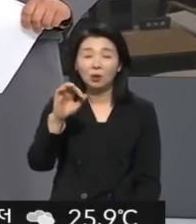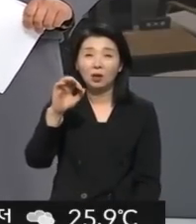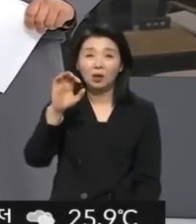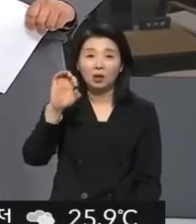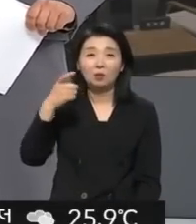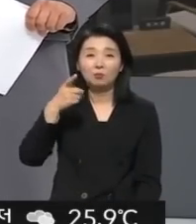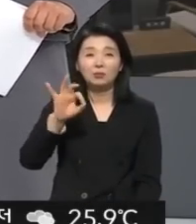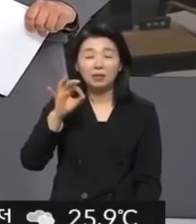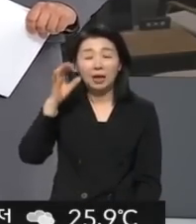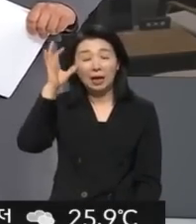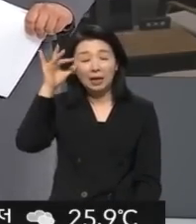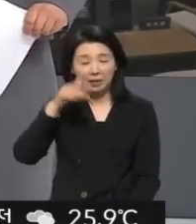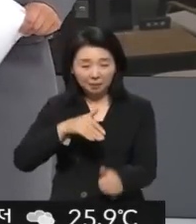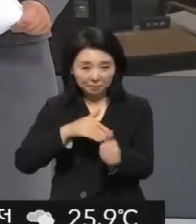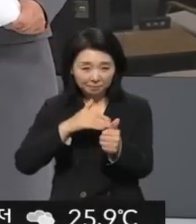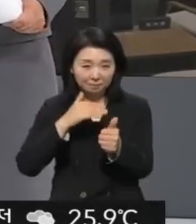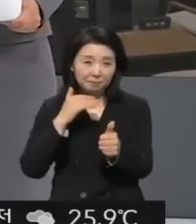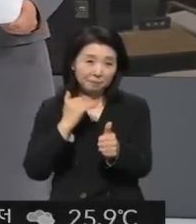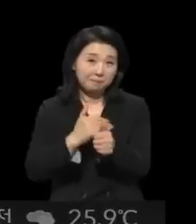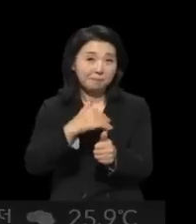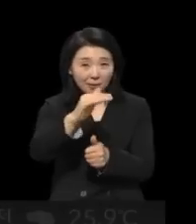논란을 다룬 내용 직접 보시죠.